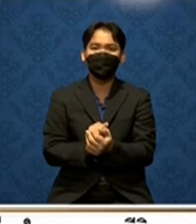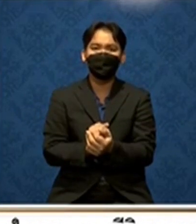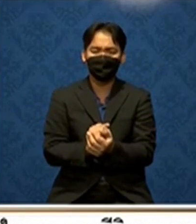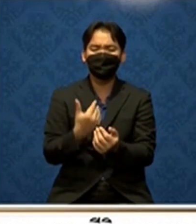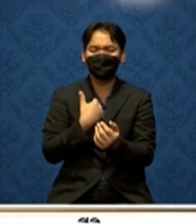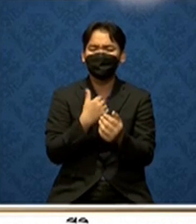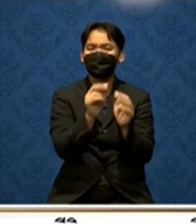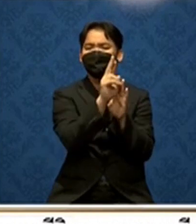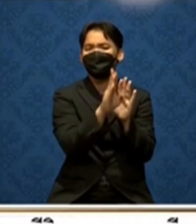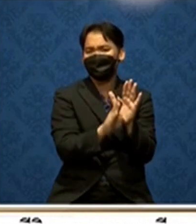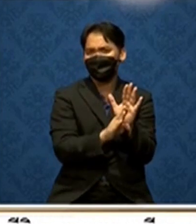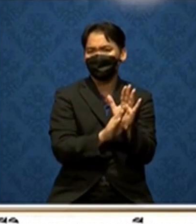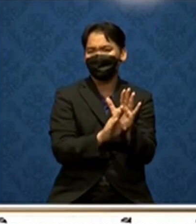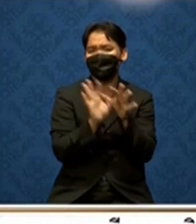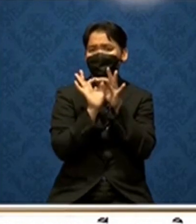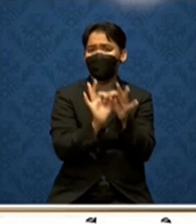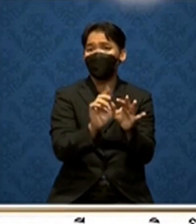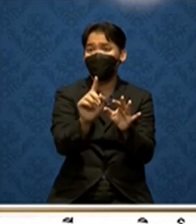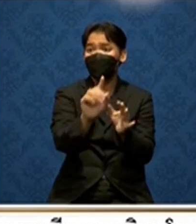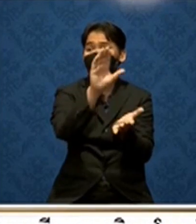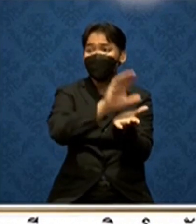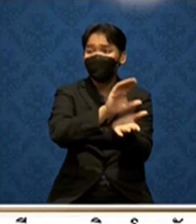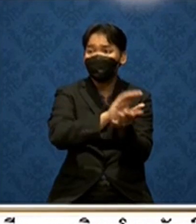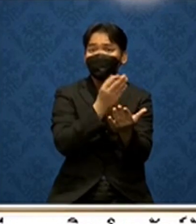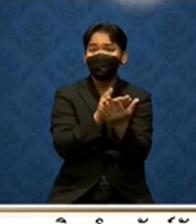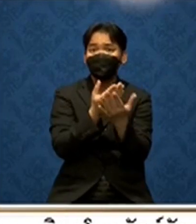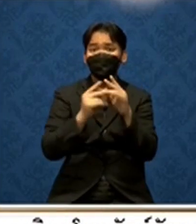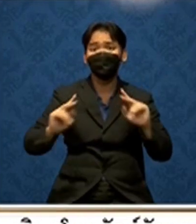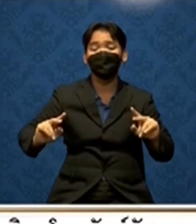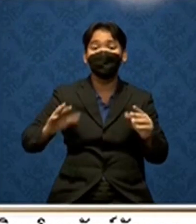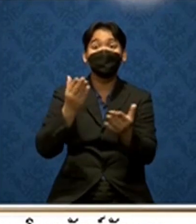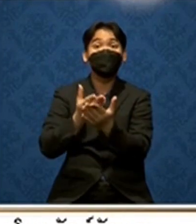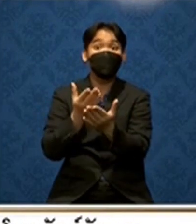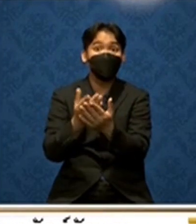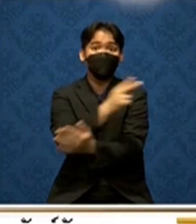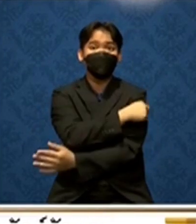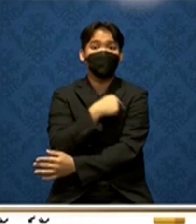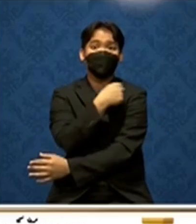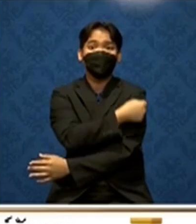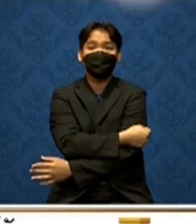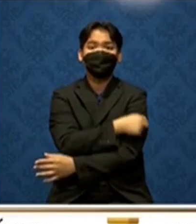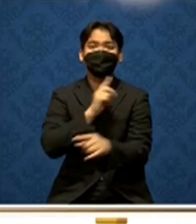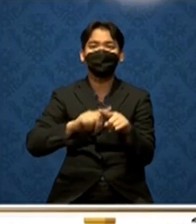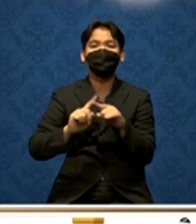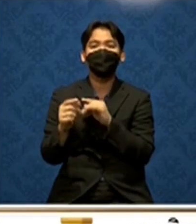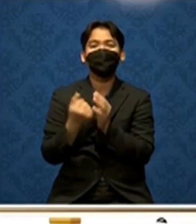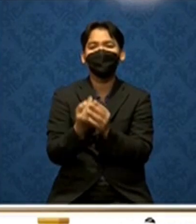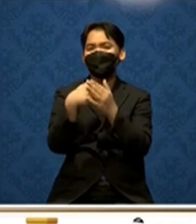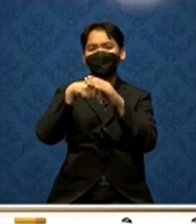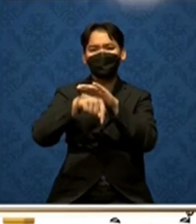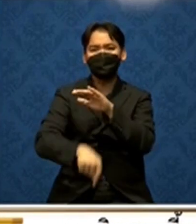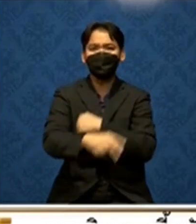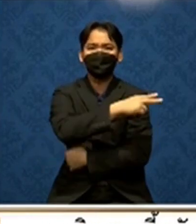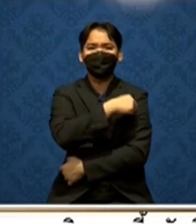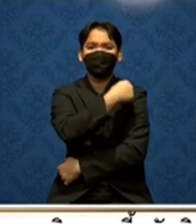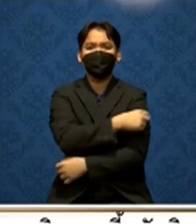เงินการคลังการวางแผนและนโยบายทางด้านสาธารณสุขที่ต้องลงลึกถึงระบบการแพทย์ปฐ